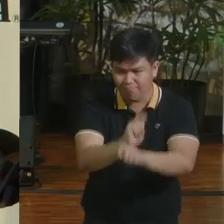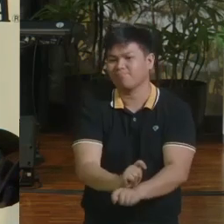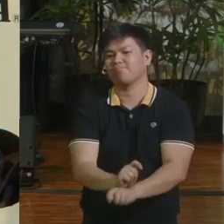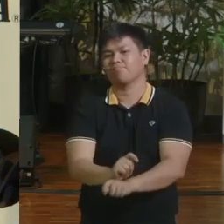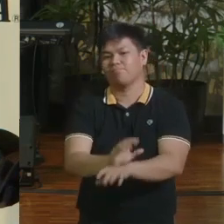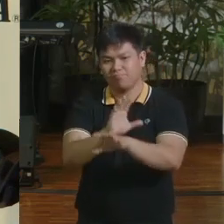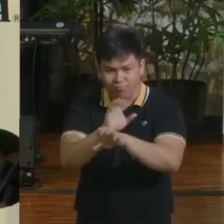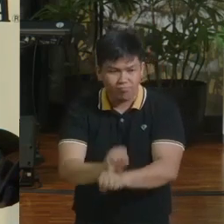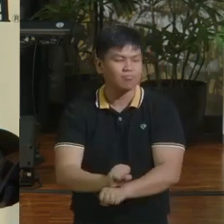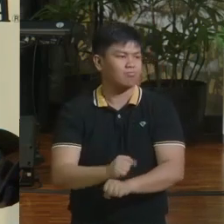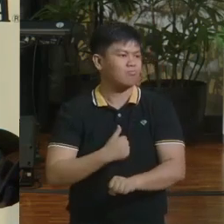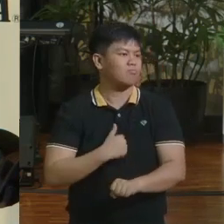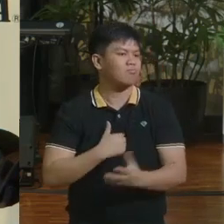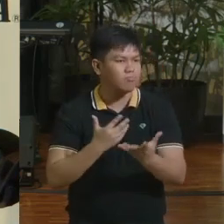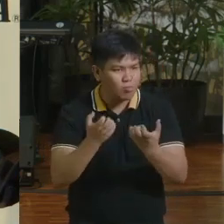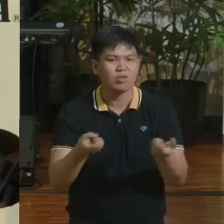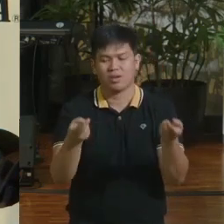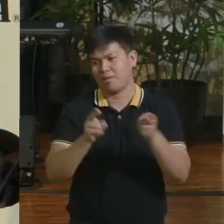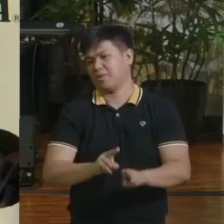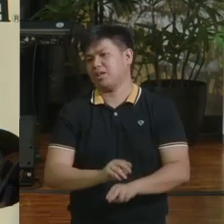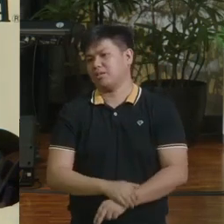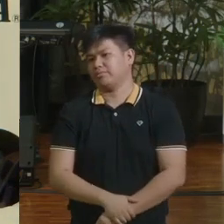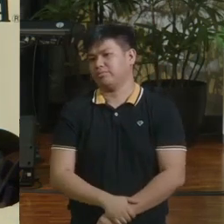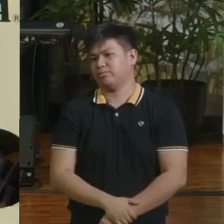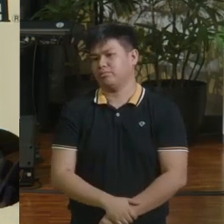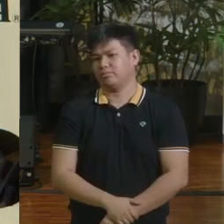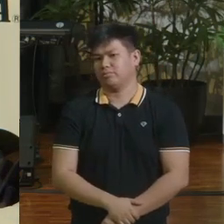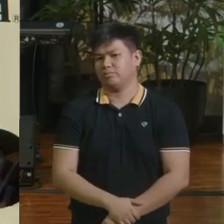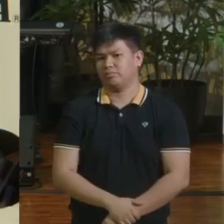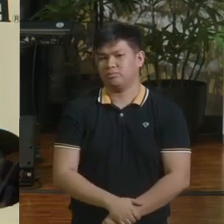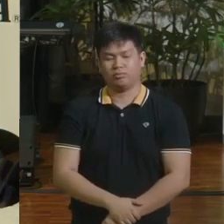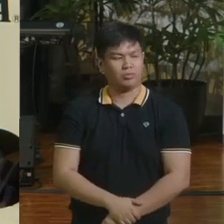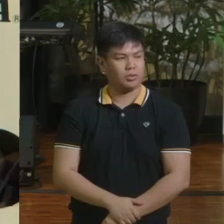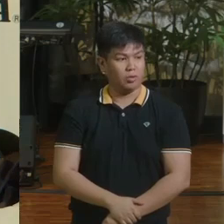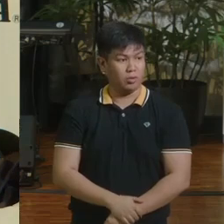my fathers." Ang kanyang masugid na